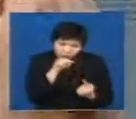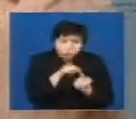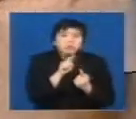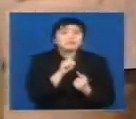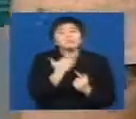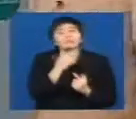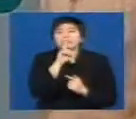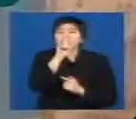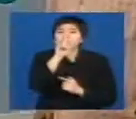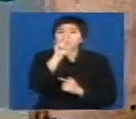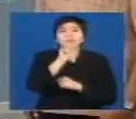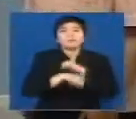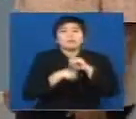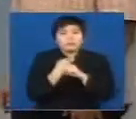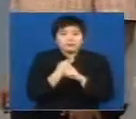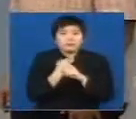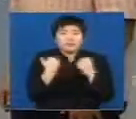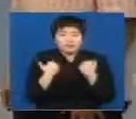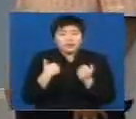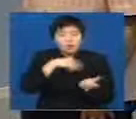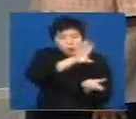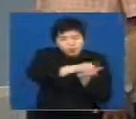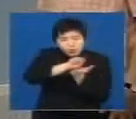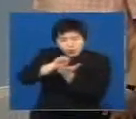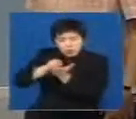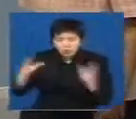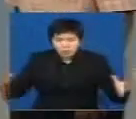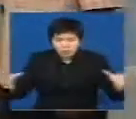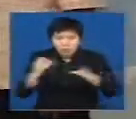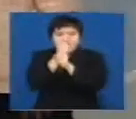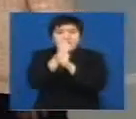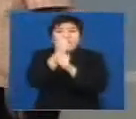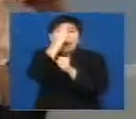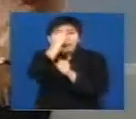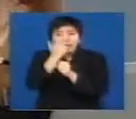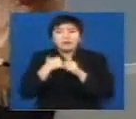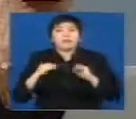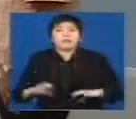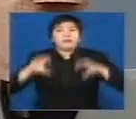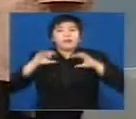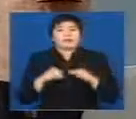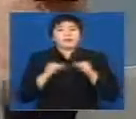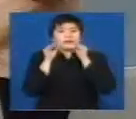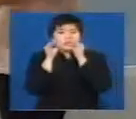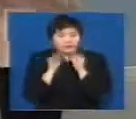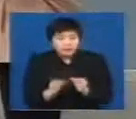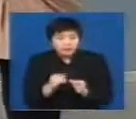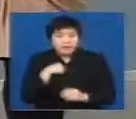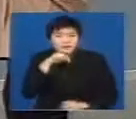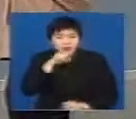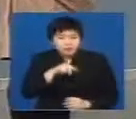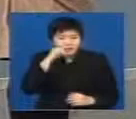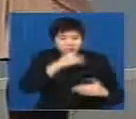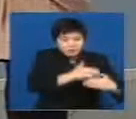ป็นข้อมูลที่ภาครัฐมาใช้ในการตัดสินใจว่าจะเปิดประตูน้ำปิดประตูน้ำอะไรอย่างไรแต่ว่า น้ำที่ไหนจะให้น้ำที่